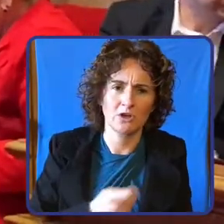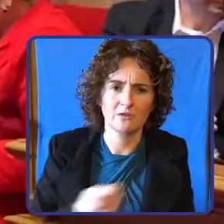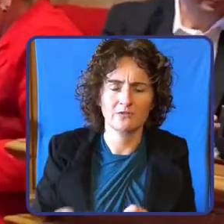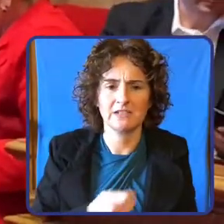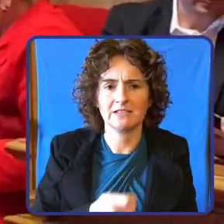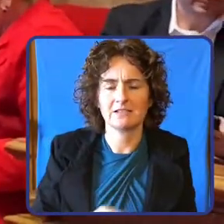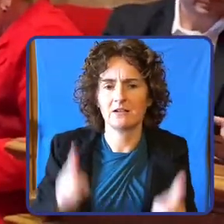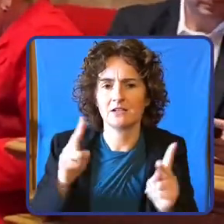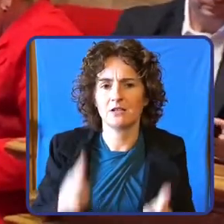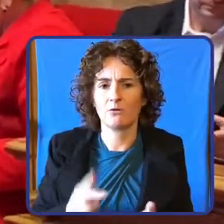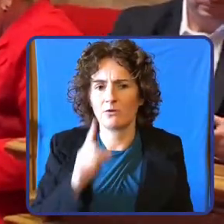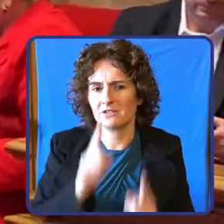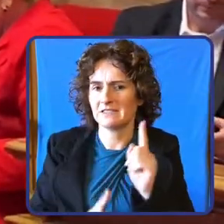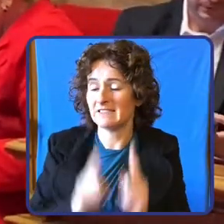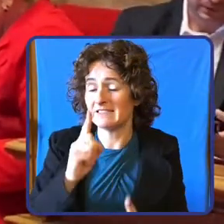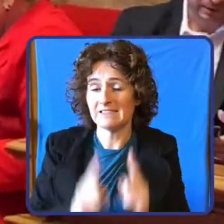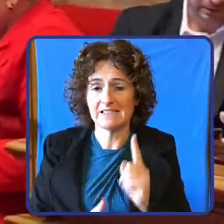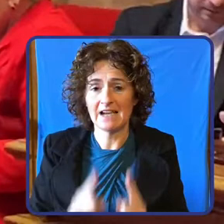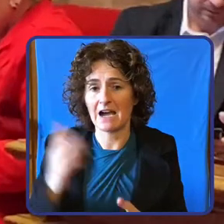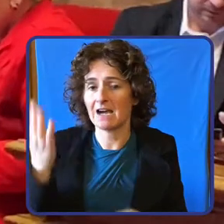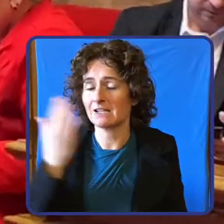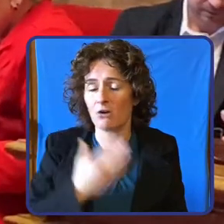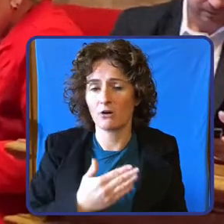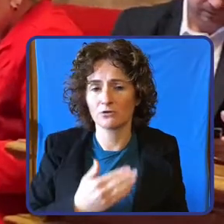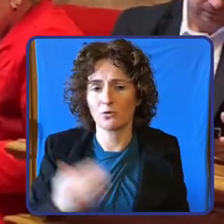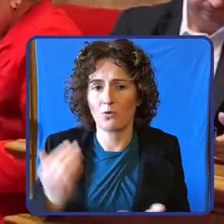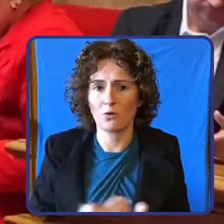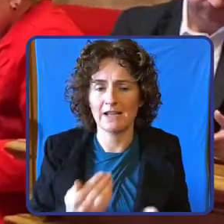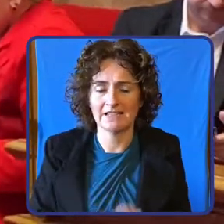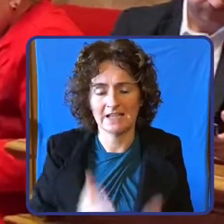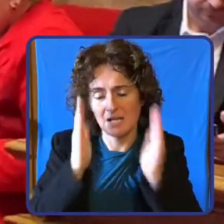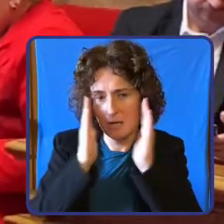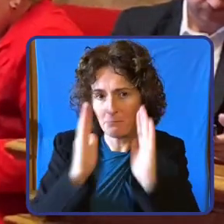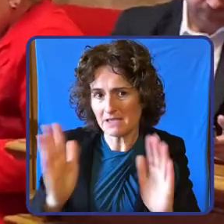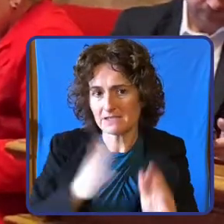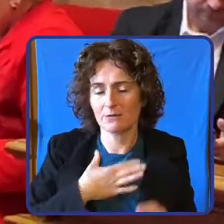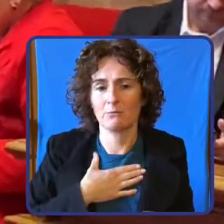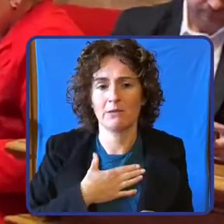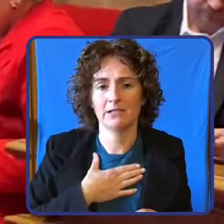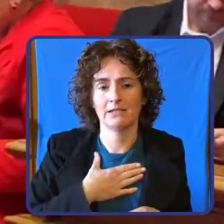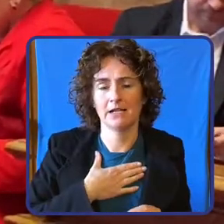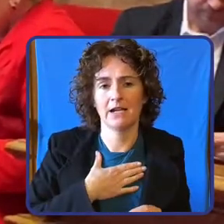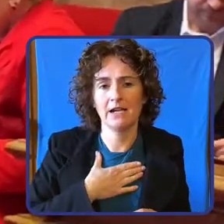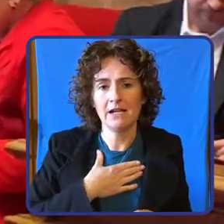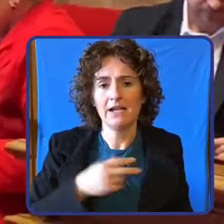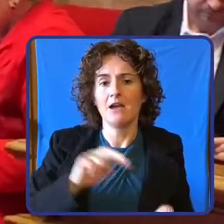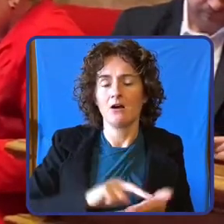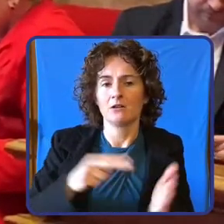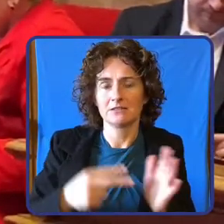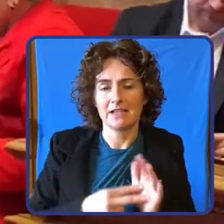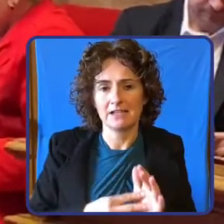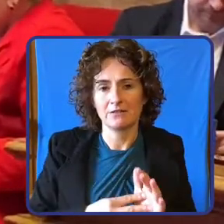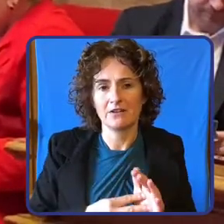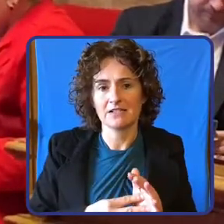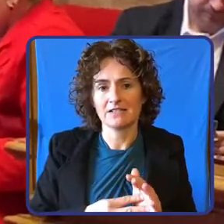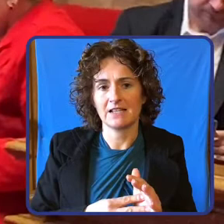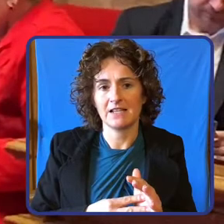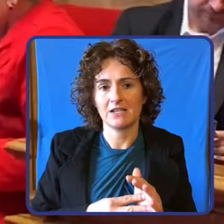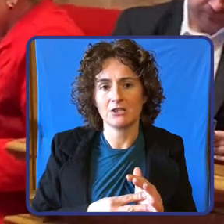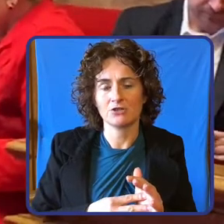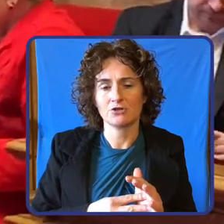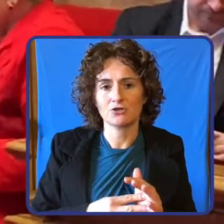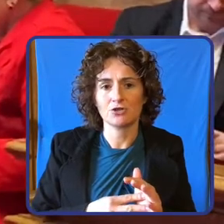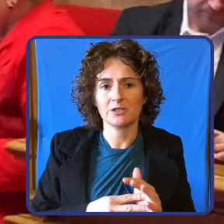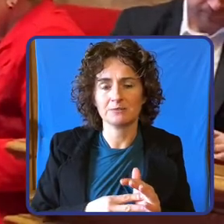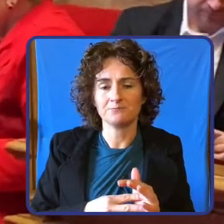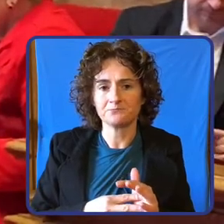valamilyen szinten, ameddig el nem készül. Úgyhogy bízom benne, hogy ennek a tervezésnek, illetve a kisjátításnak